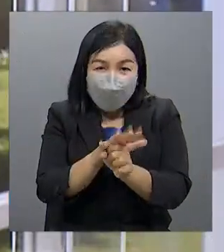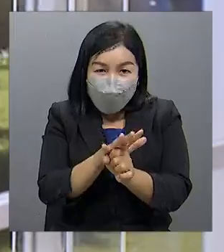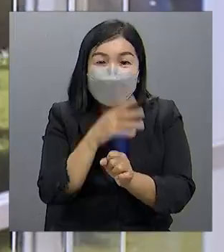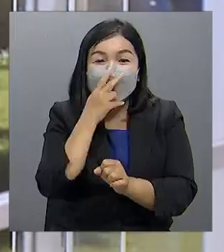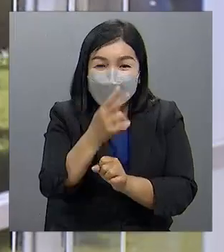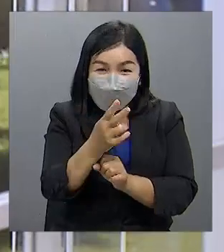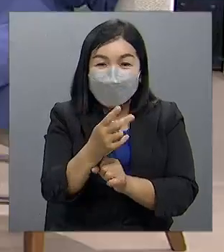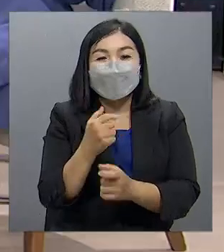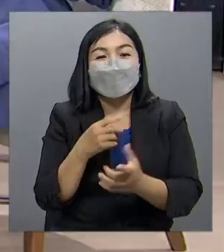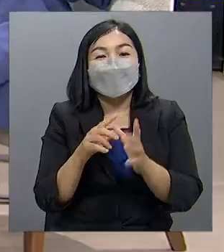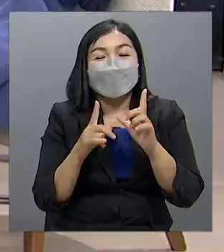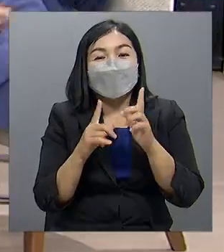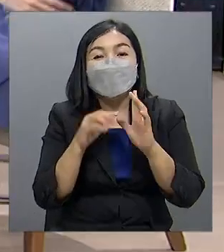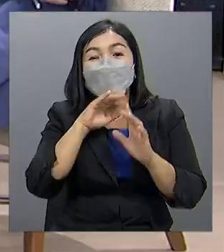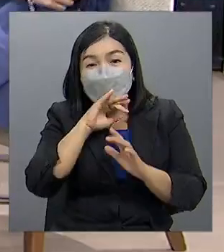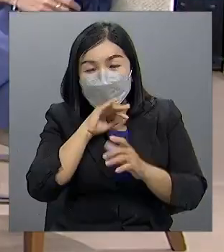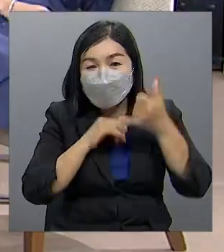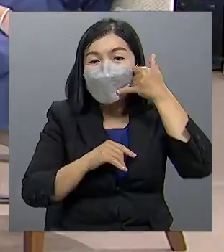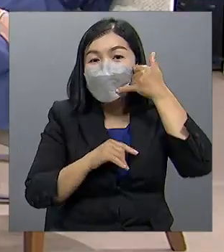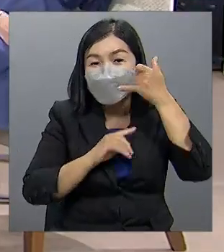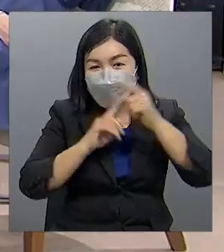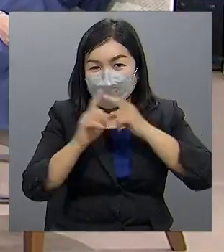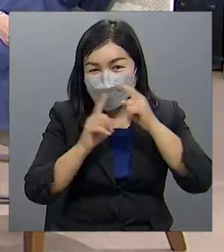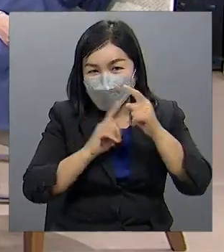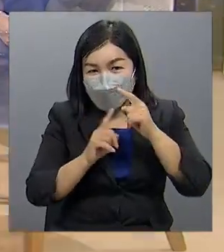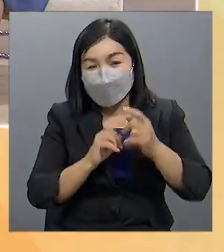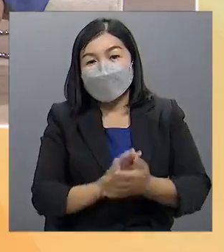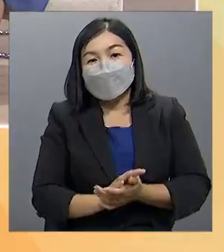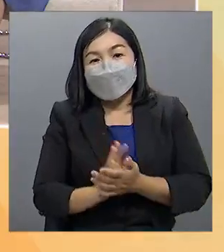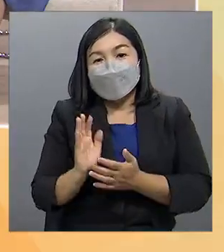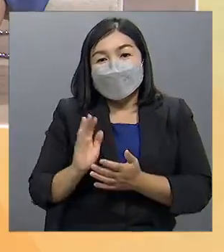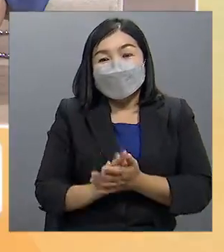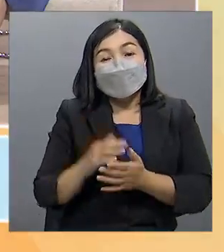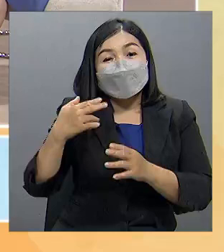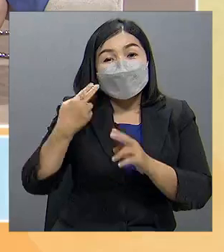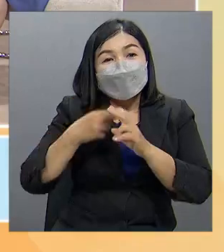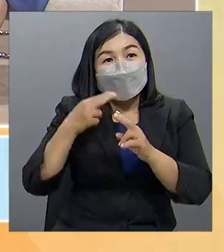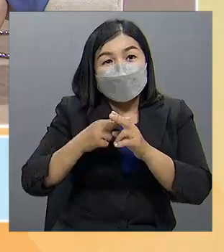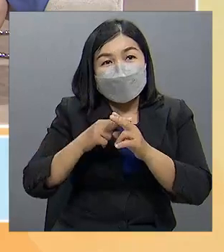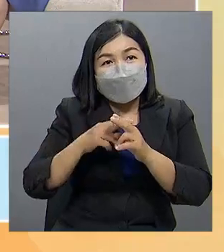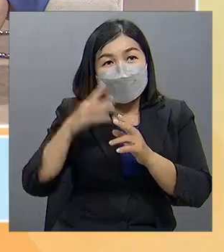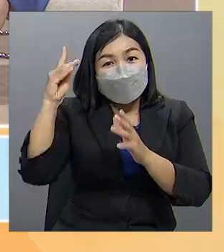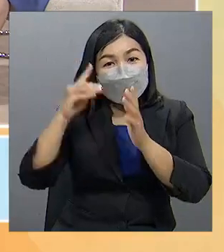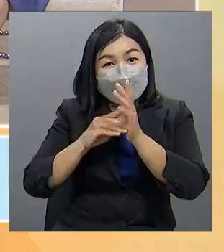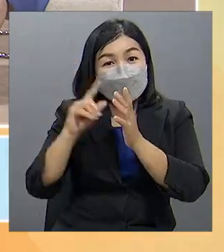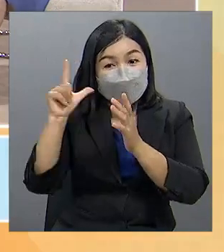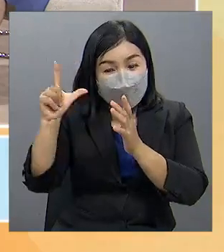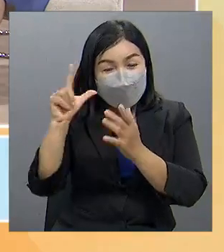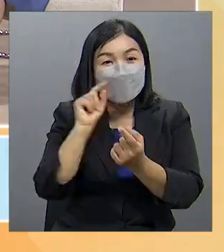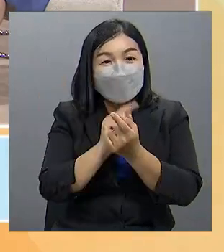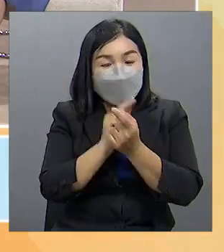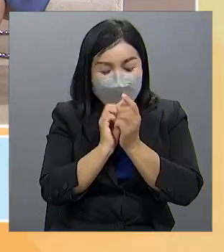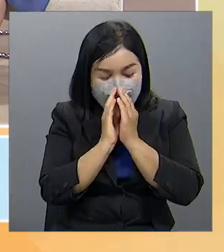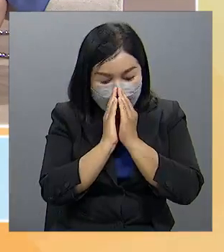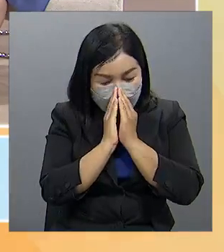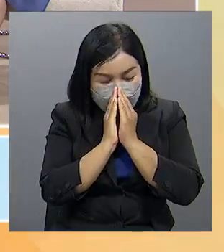รอในสายนานละคุณมิ่งเมืองสิทธิธรรมหรือว่าคุณดอลล่านั่นเองสวัสดีค่ะ สวัสดีค่ะคุณดอลล่า คุณดอลล่า